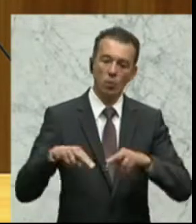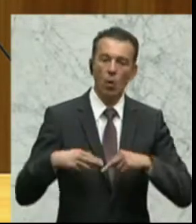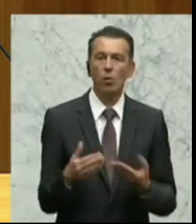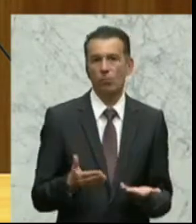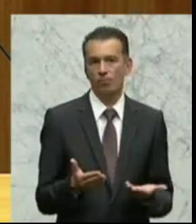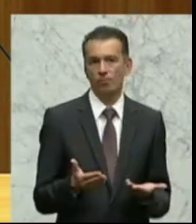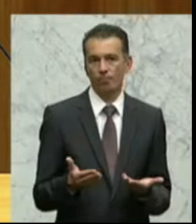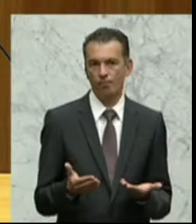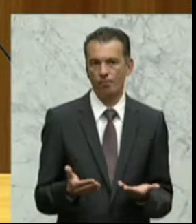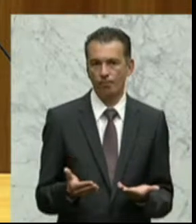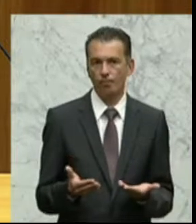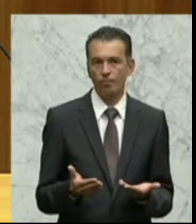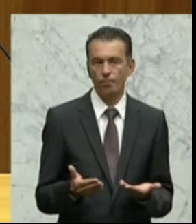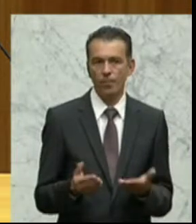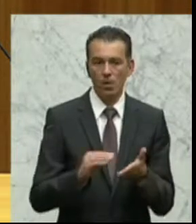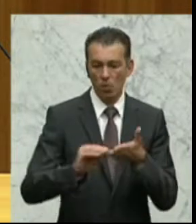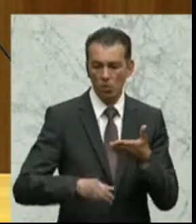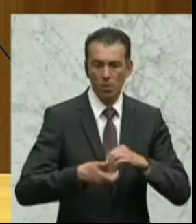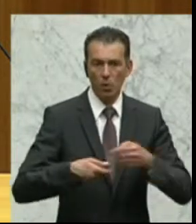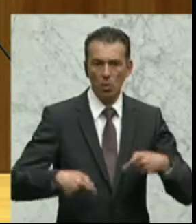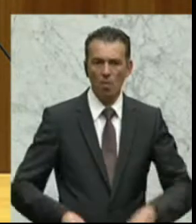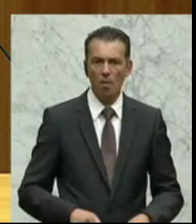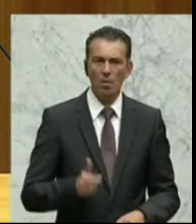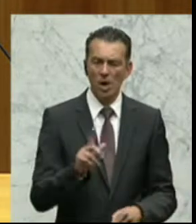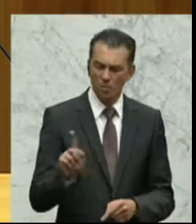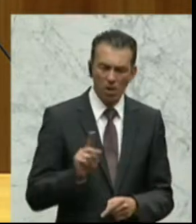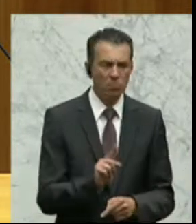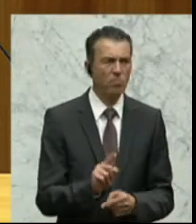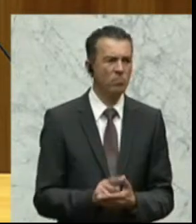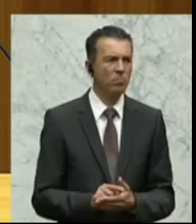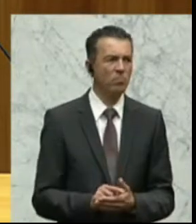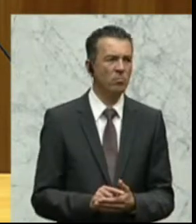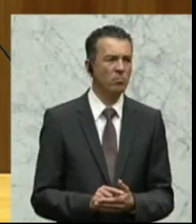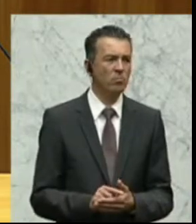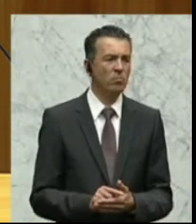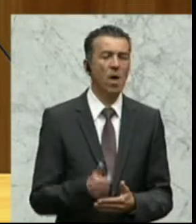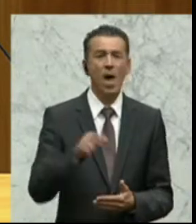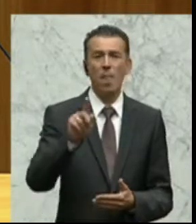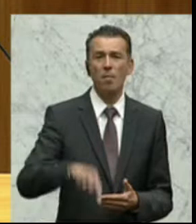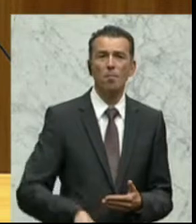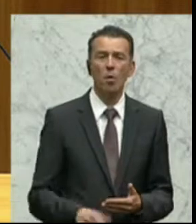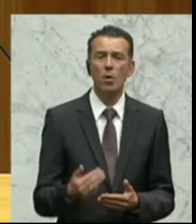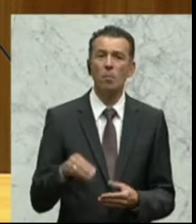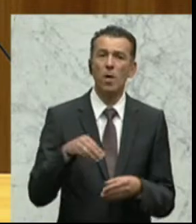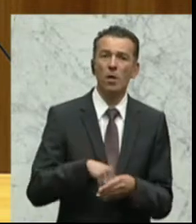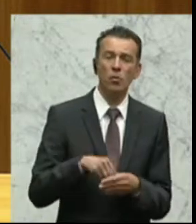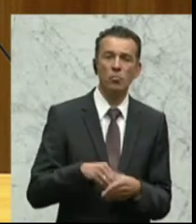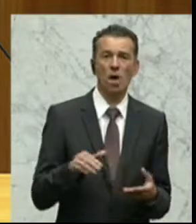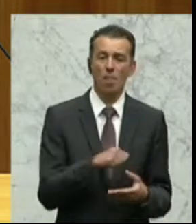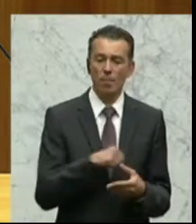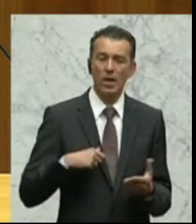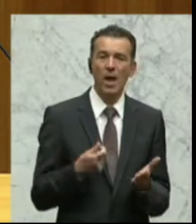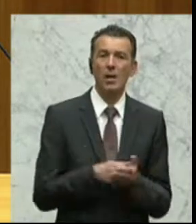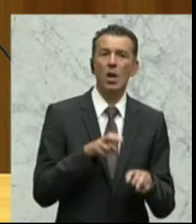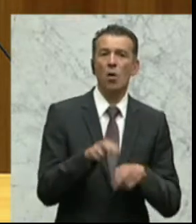als Clubobfrau, gehen als Erste hier hinaus, um sich im Monat mehr ersparen zu wollen bei der eigenen Lohnsteuer, als Sie